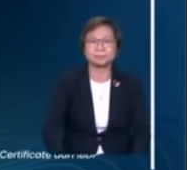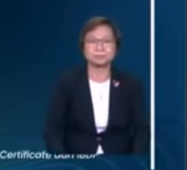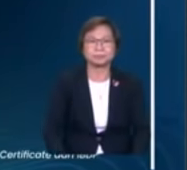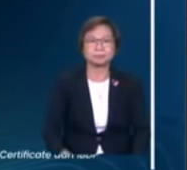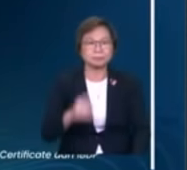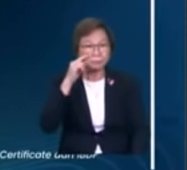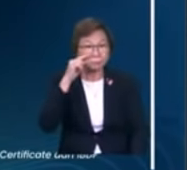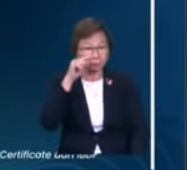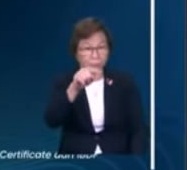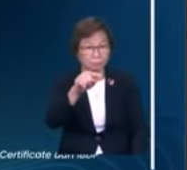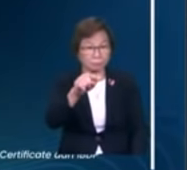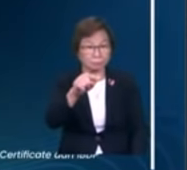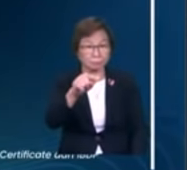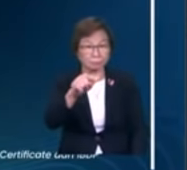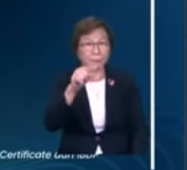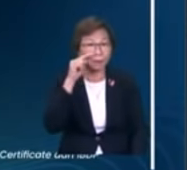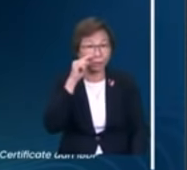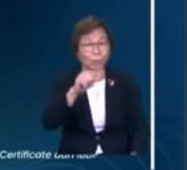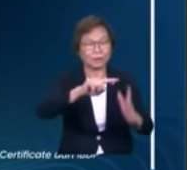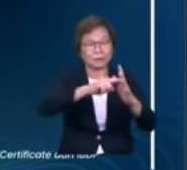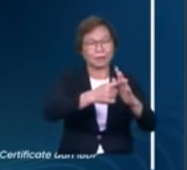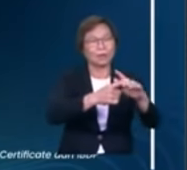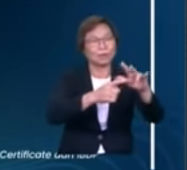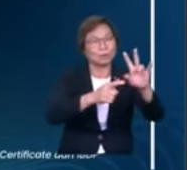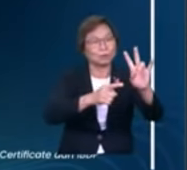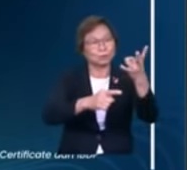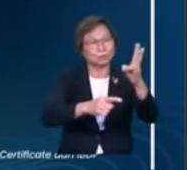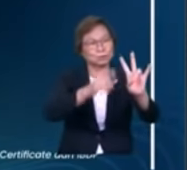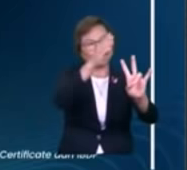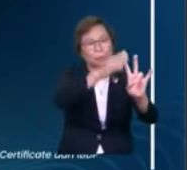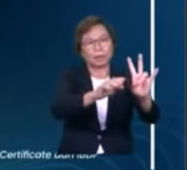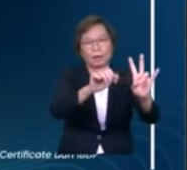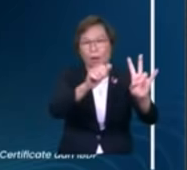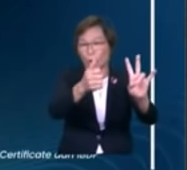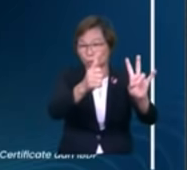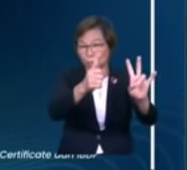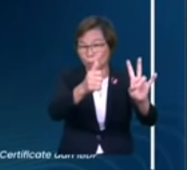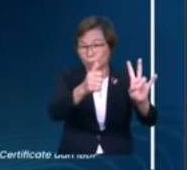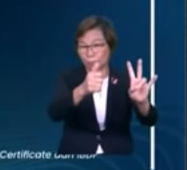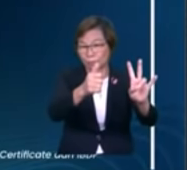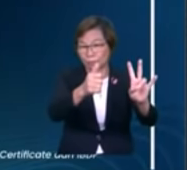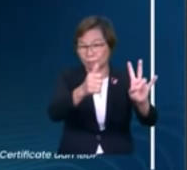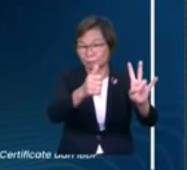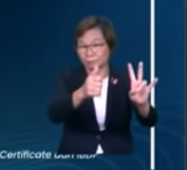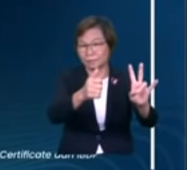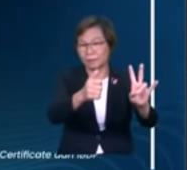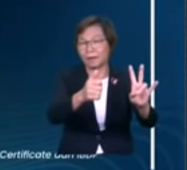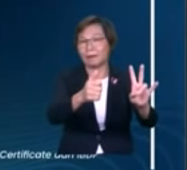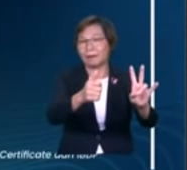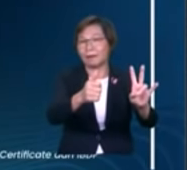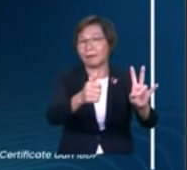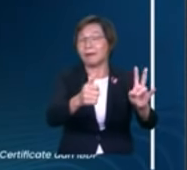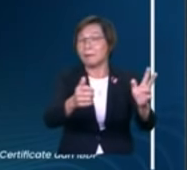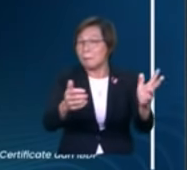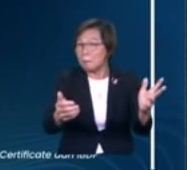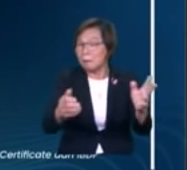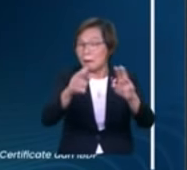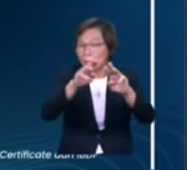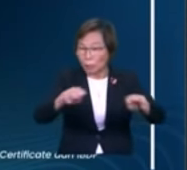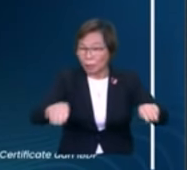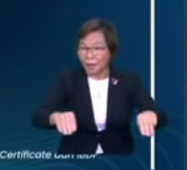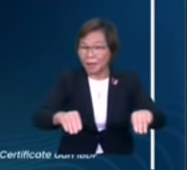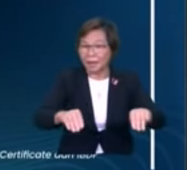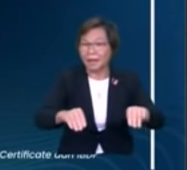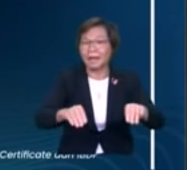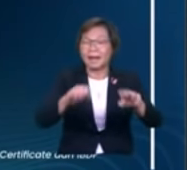terlihat dalam konteks ini bermula daripada 17 okt maka akan masuk murid